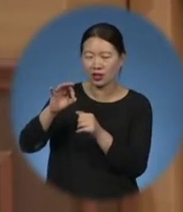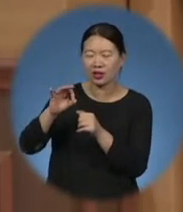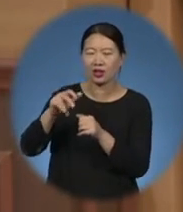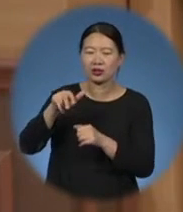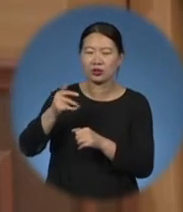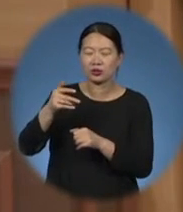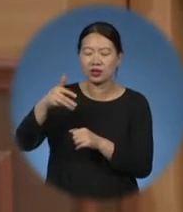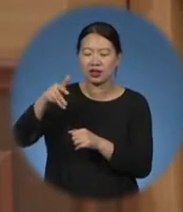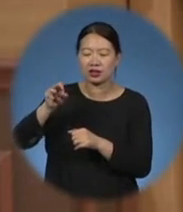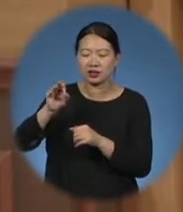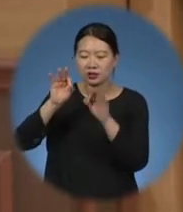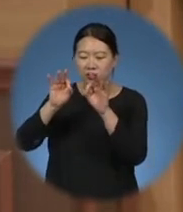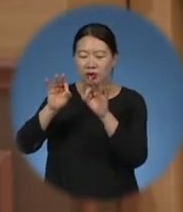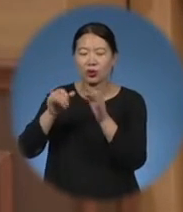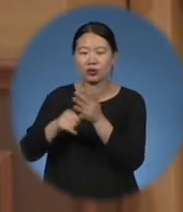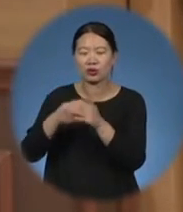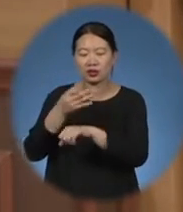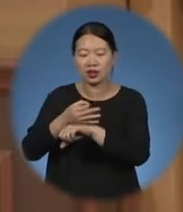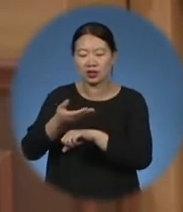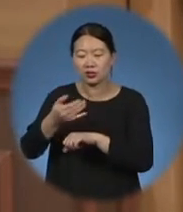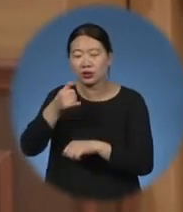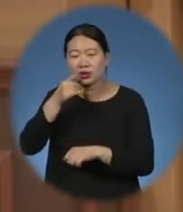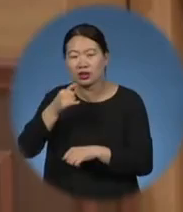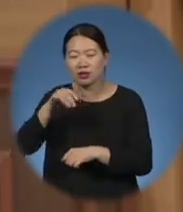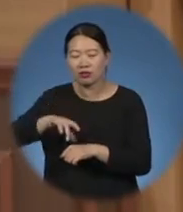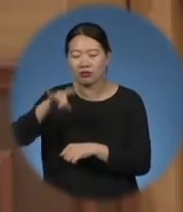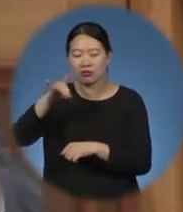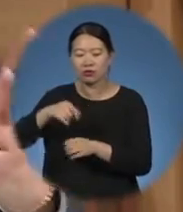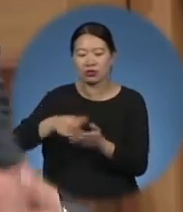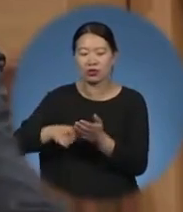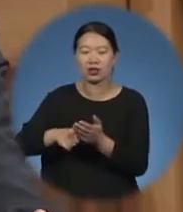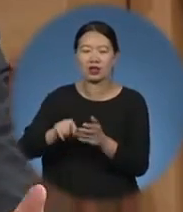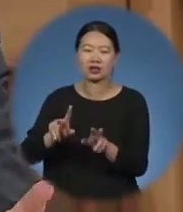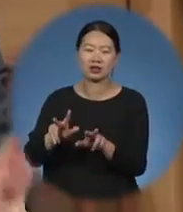조달청이 이제 물건을 사주는 거는 일단 물건이 지금